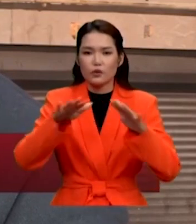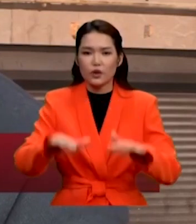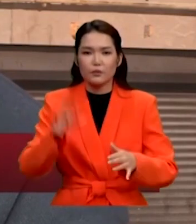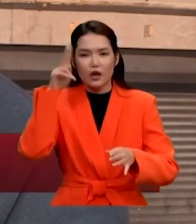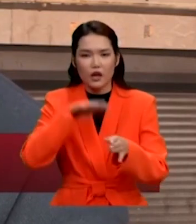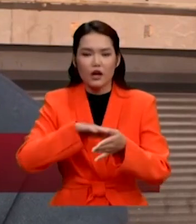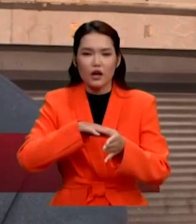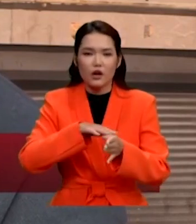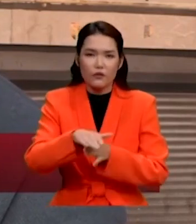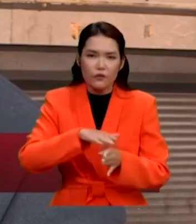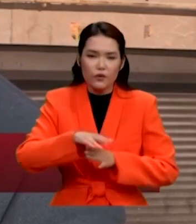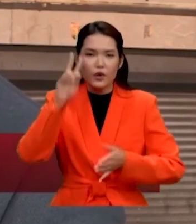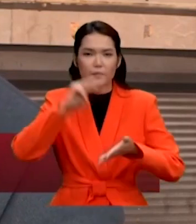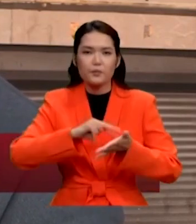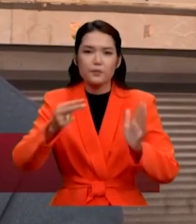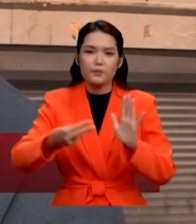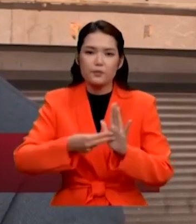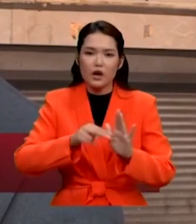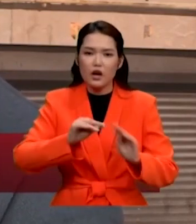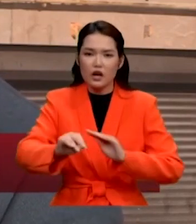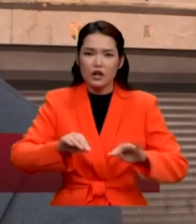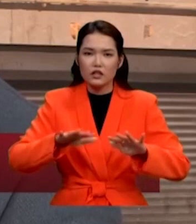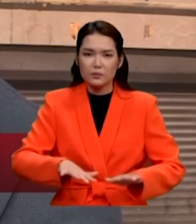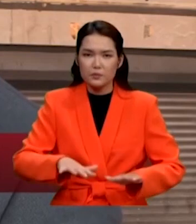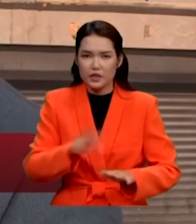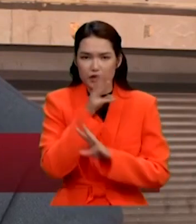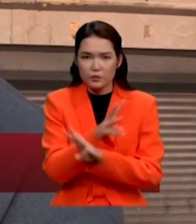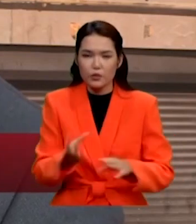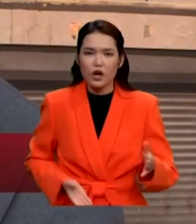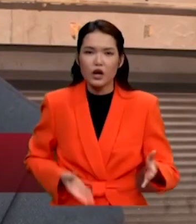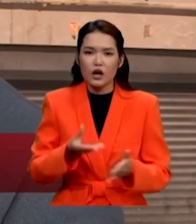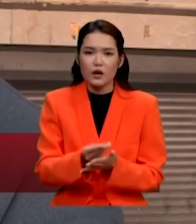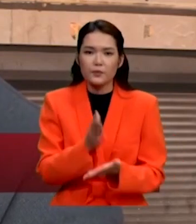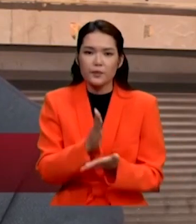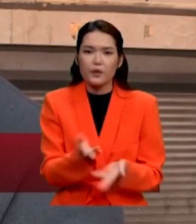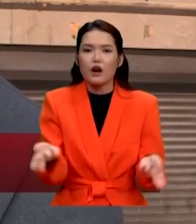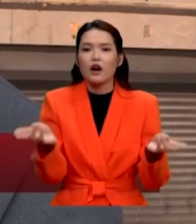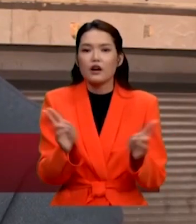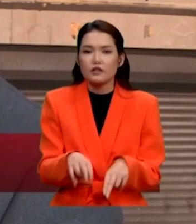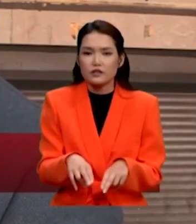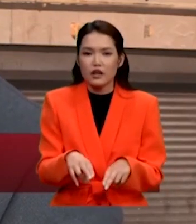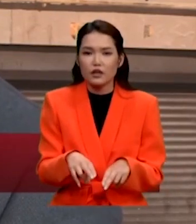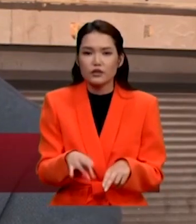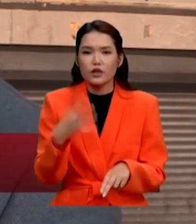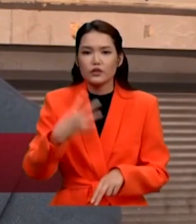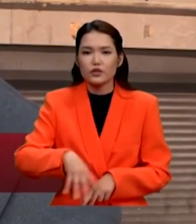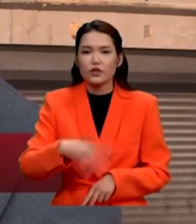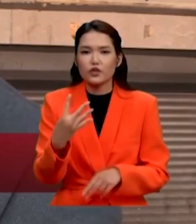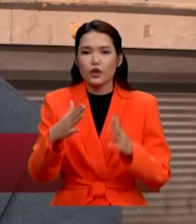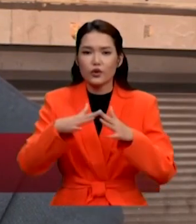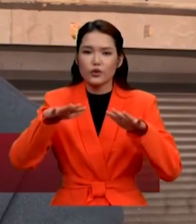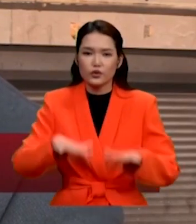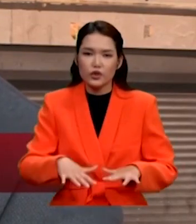планируем на рассмотрение предоставить местному бюджету, а остальные 44 дома